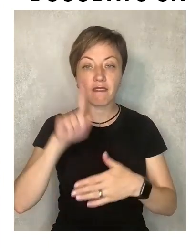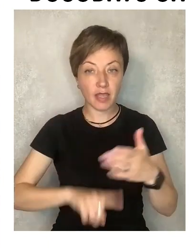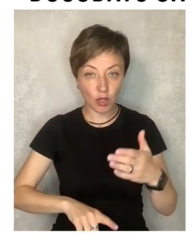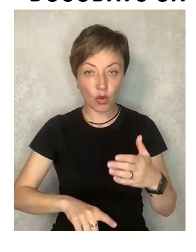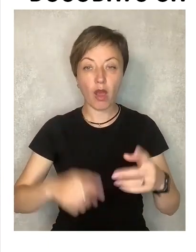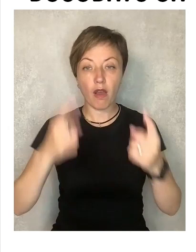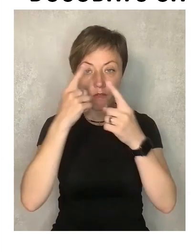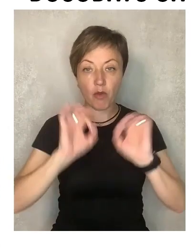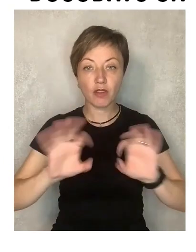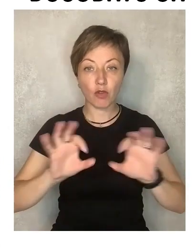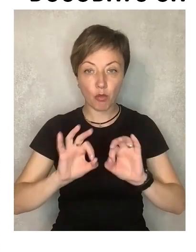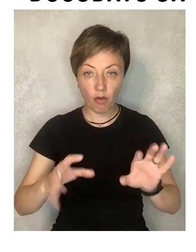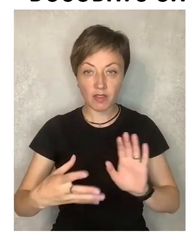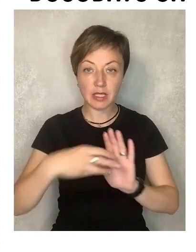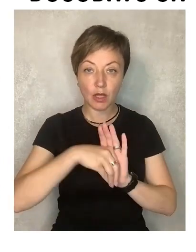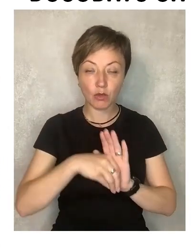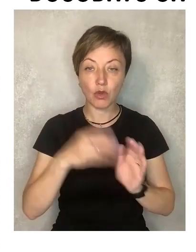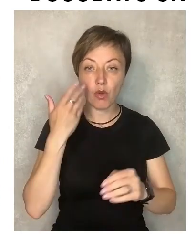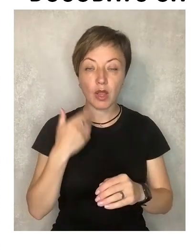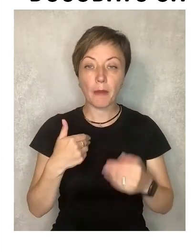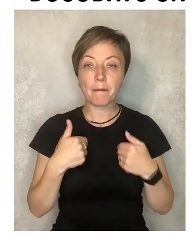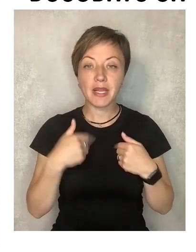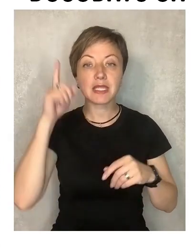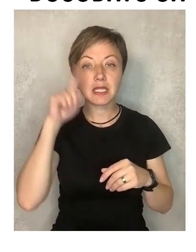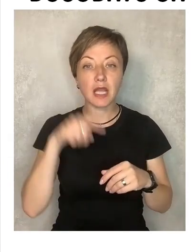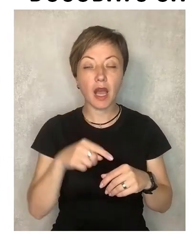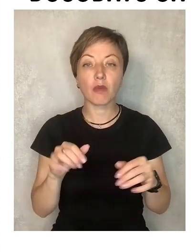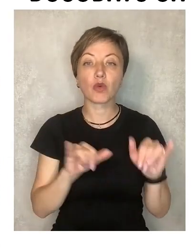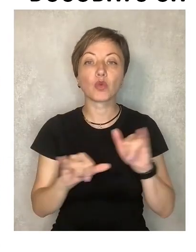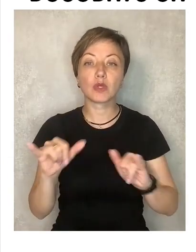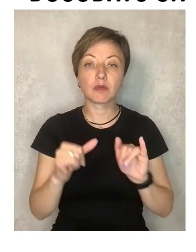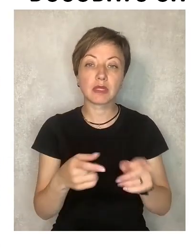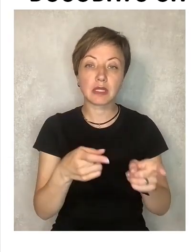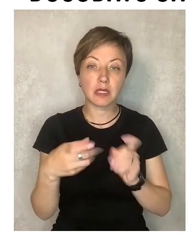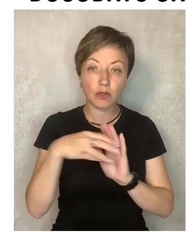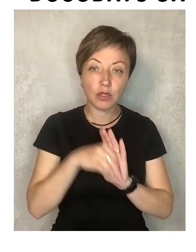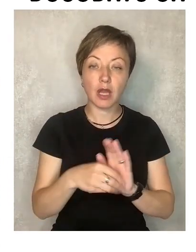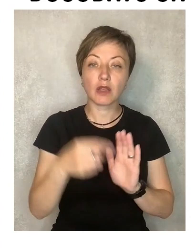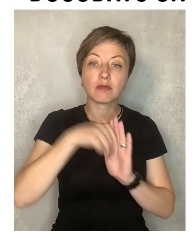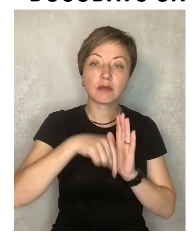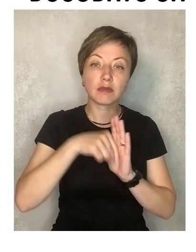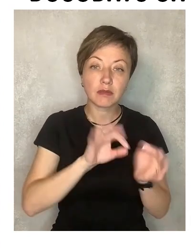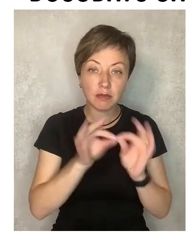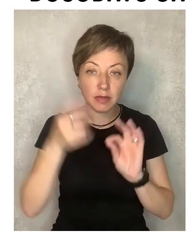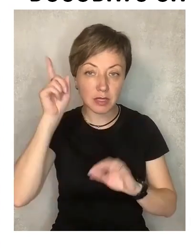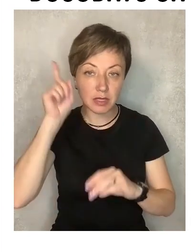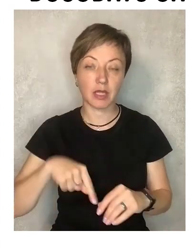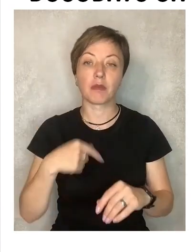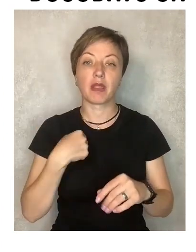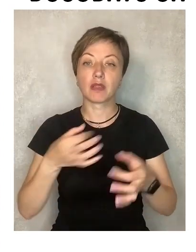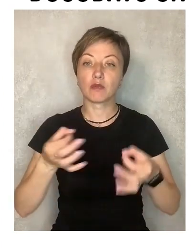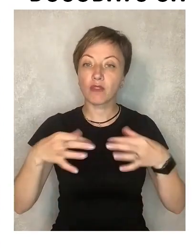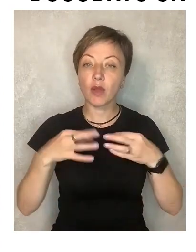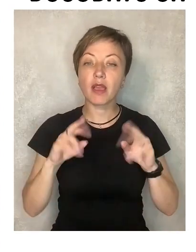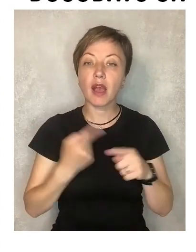поінформоване залучення, да? Тобто коли ми знаємо, до чого ми залучаємось, ми знаємо контент, нас проінформували, як це